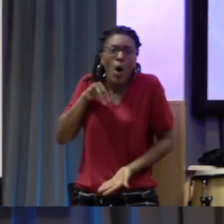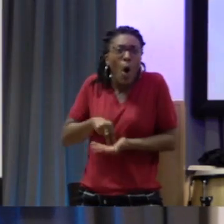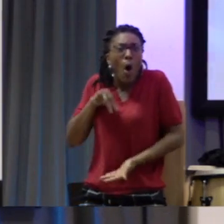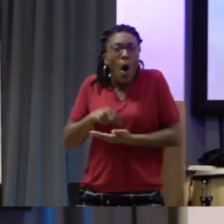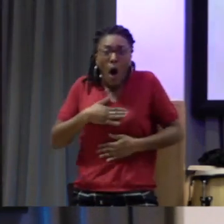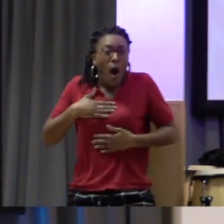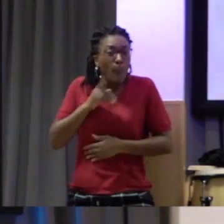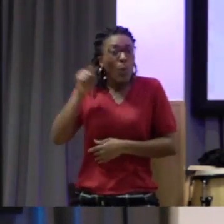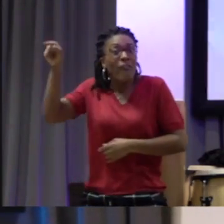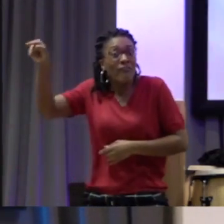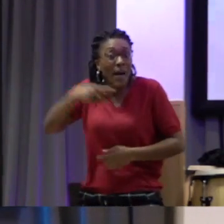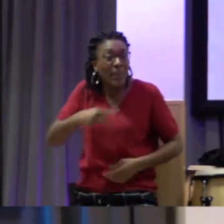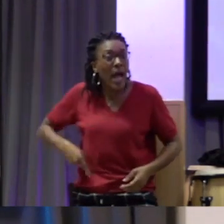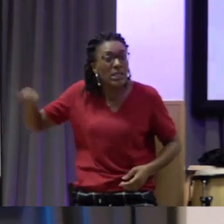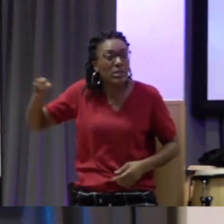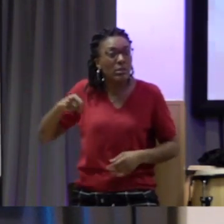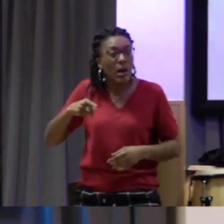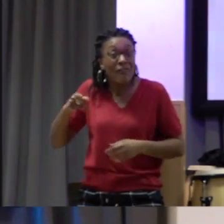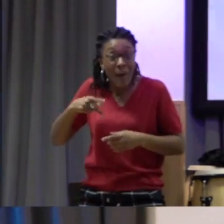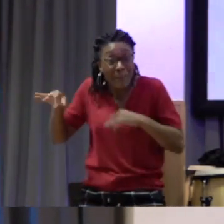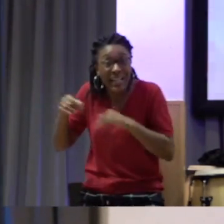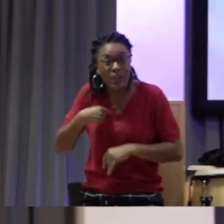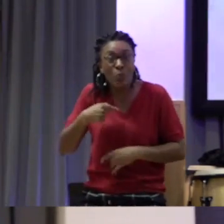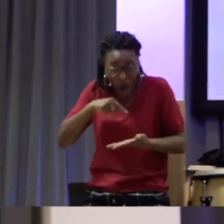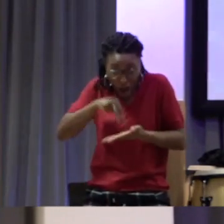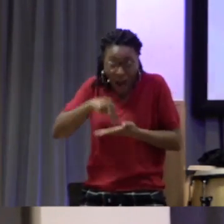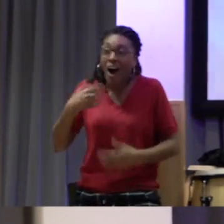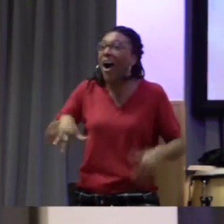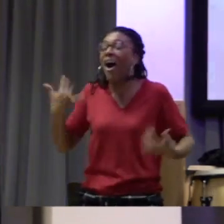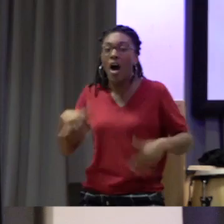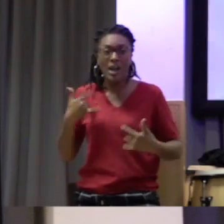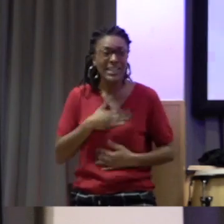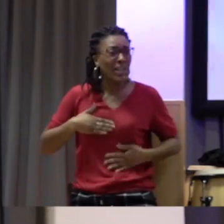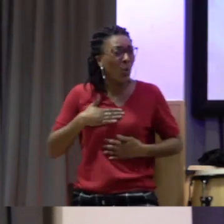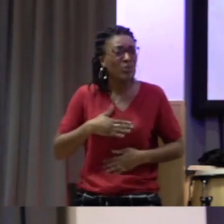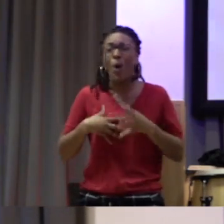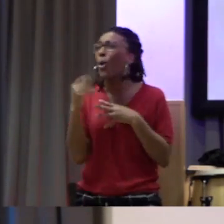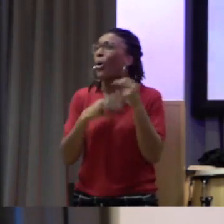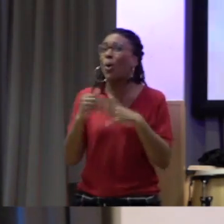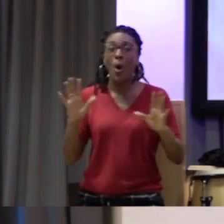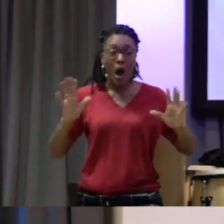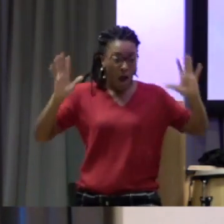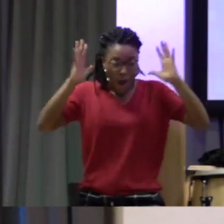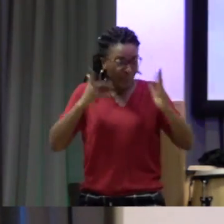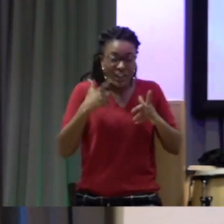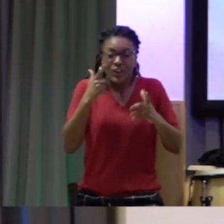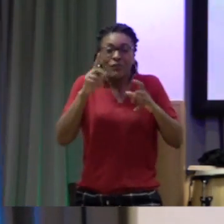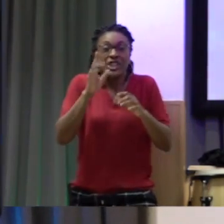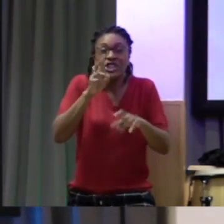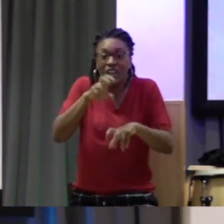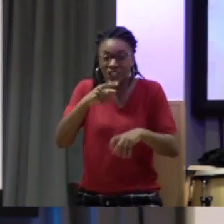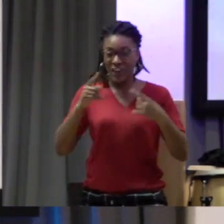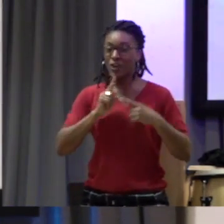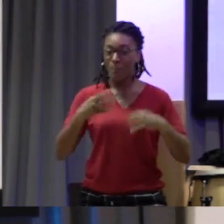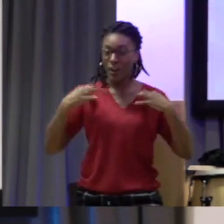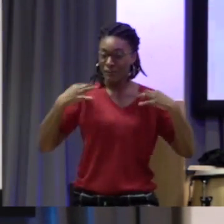présence du roi et de la reine. Dans ce mariage, ils étaient heureux. Donc, ils étaient en train de faire leurs emplettes, acheter,